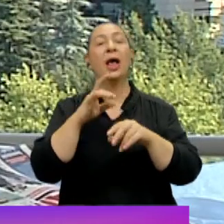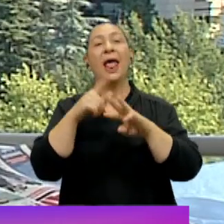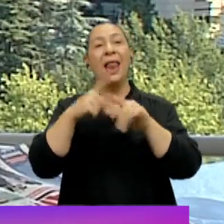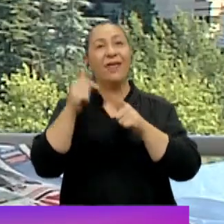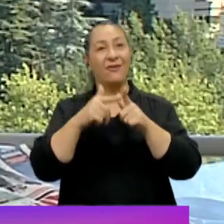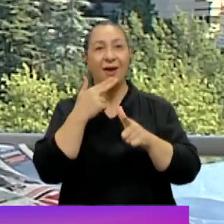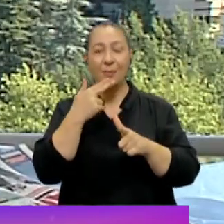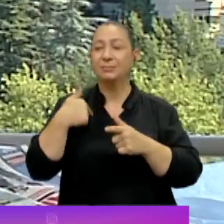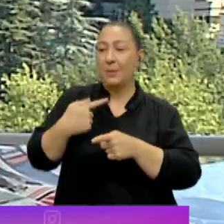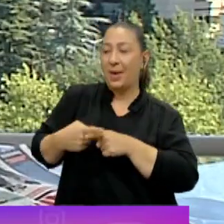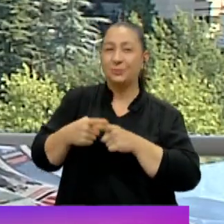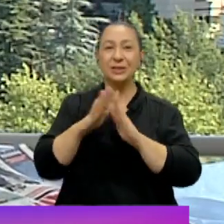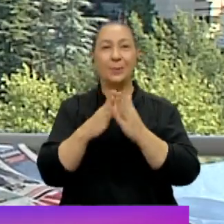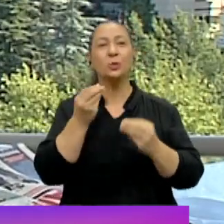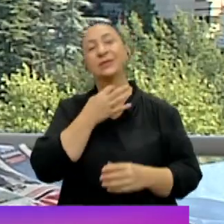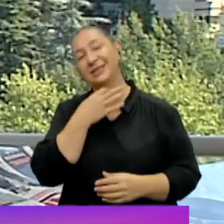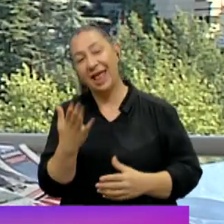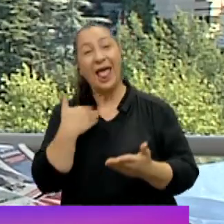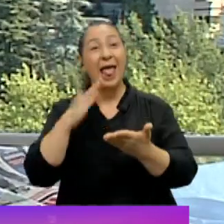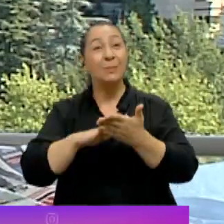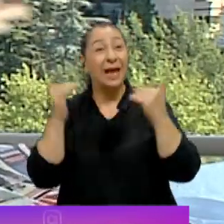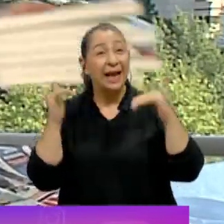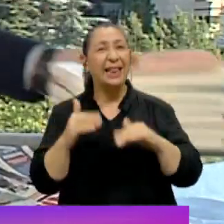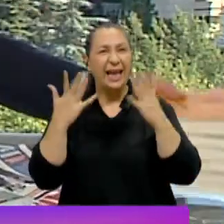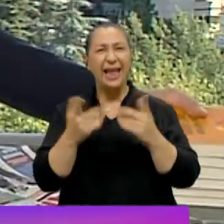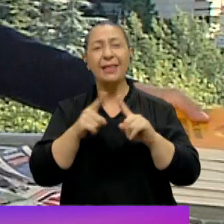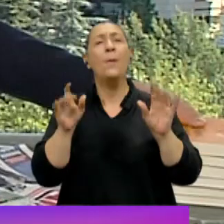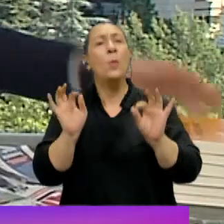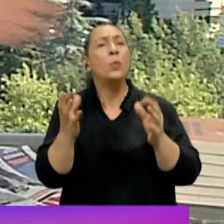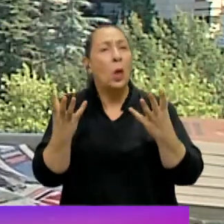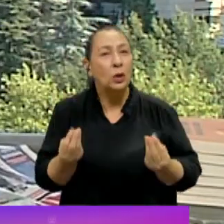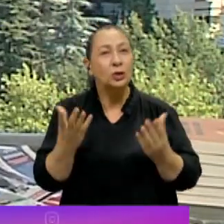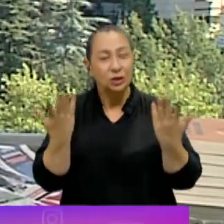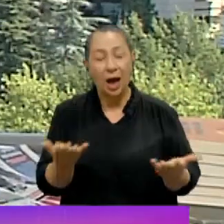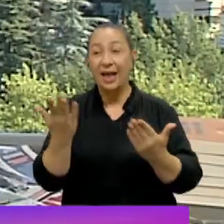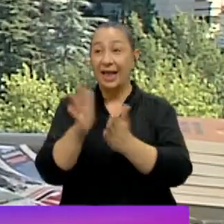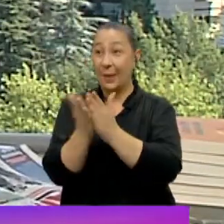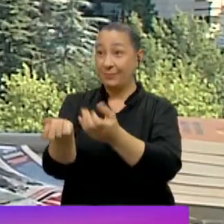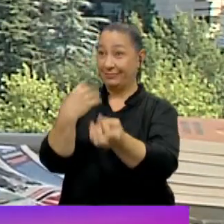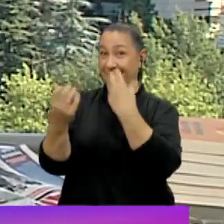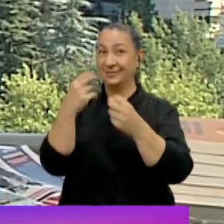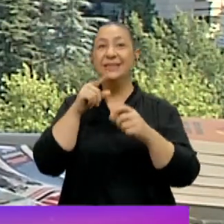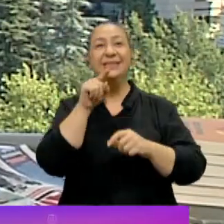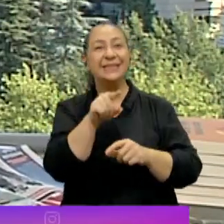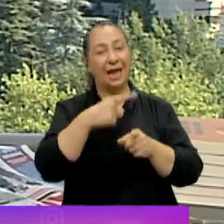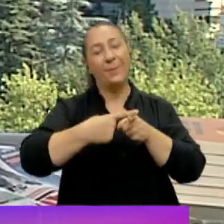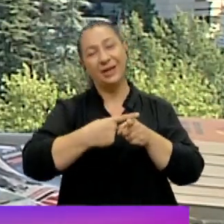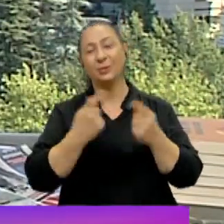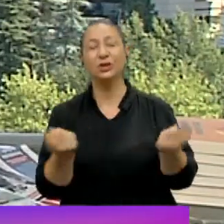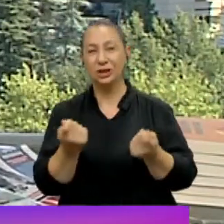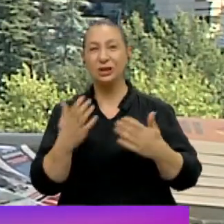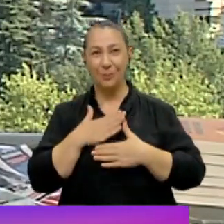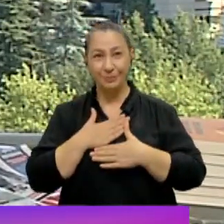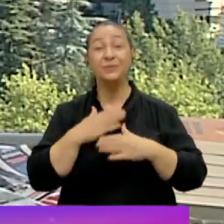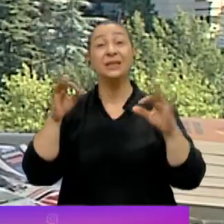olduğu kitaplar. Çok teşekkür ediyoruz kendilerine. Elimizden geldiğince, mümkün olduğunca o gelen kitapları sizlerle de paylaşmaya gayret